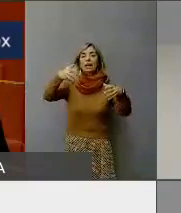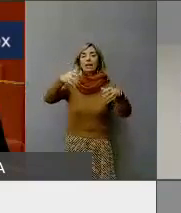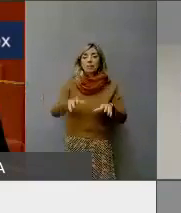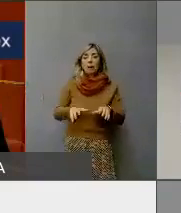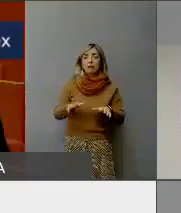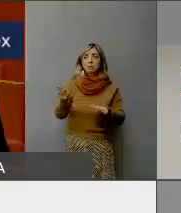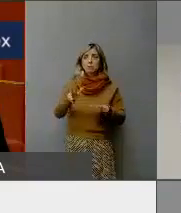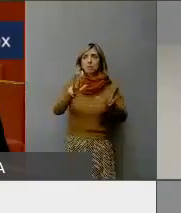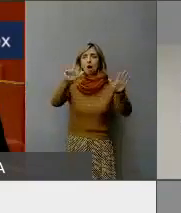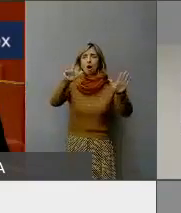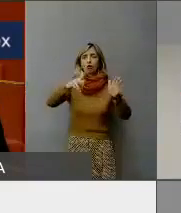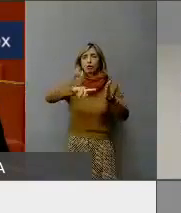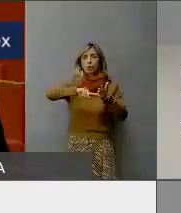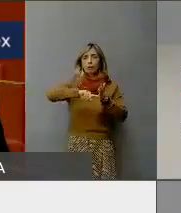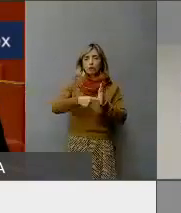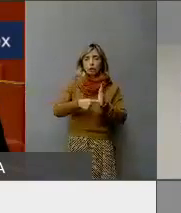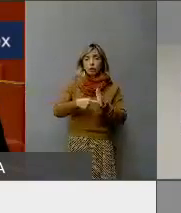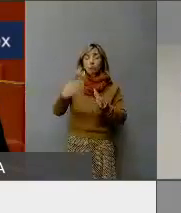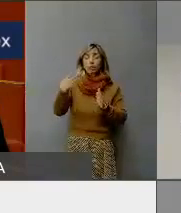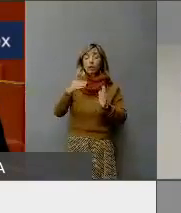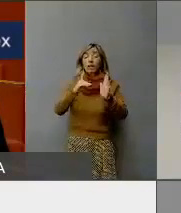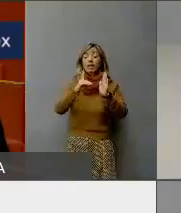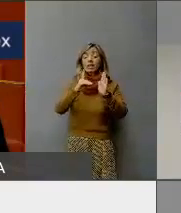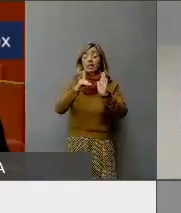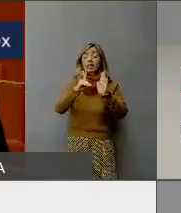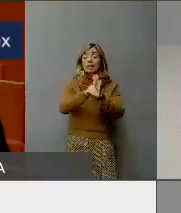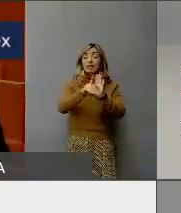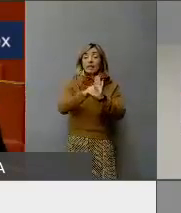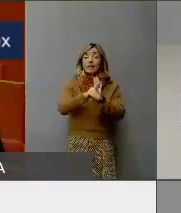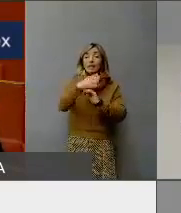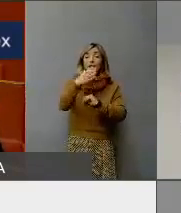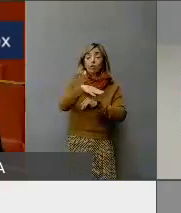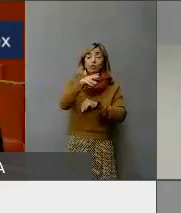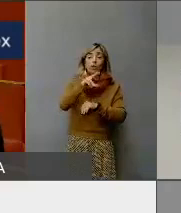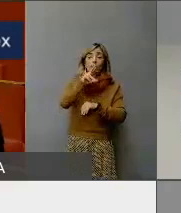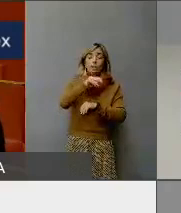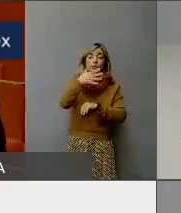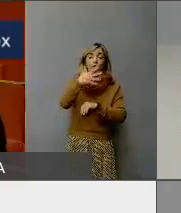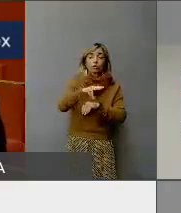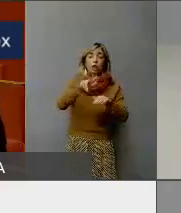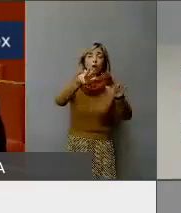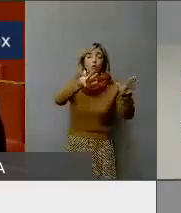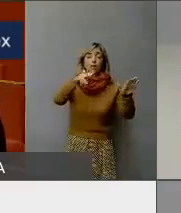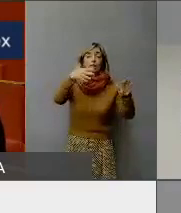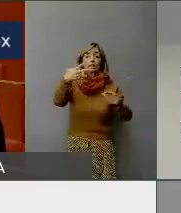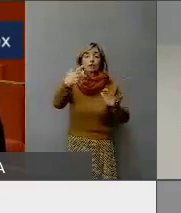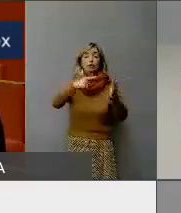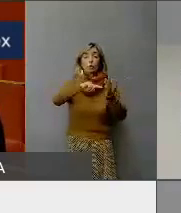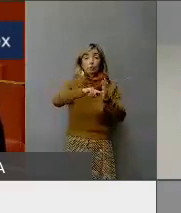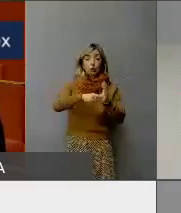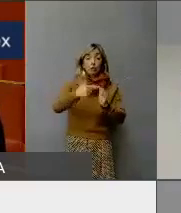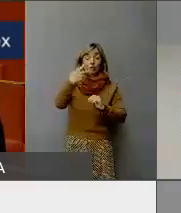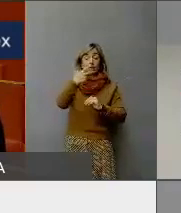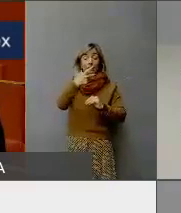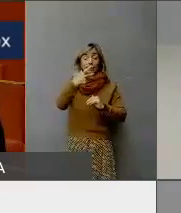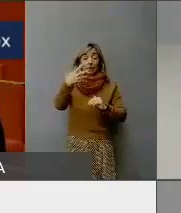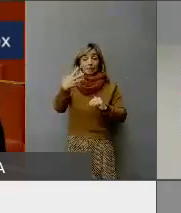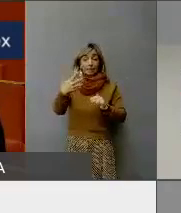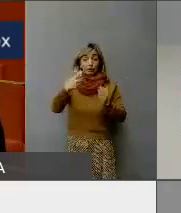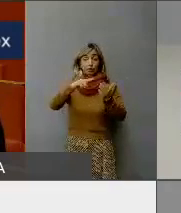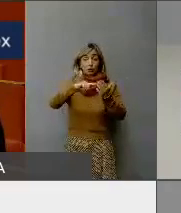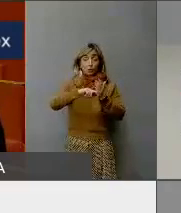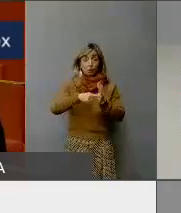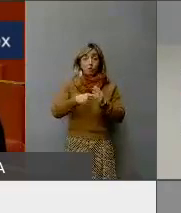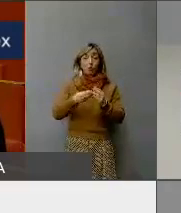il decreto genova per altro abbiamo più volte parlato 85 milioni già 35 sono stati destinati nel 2021 i